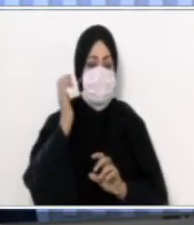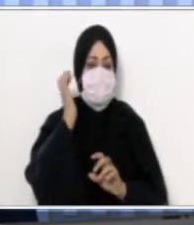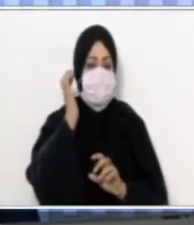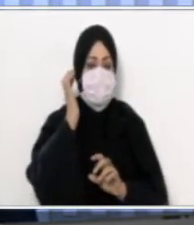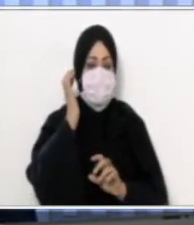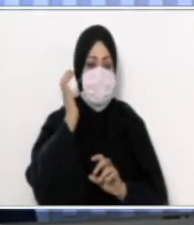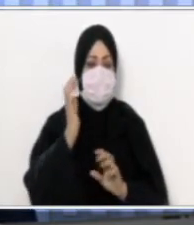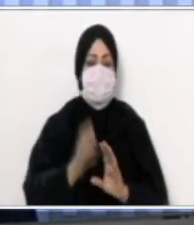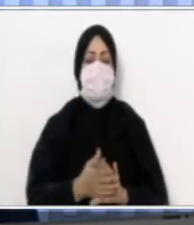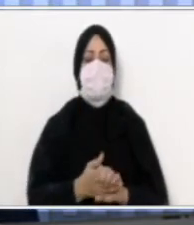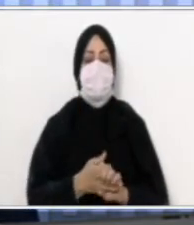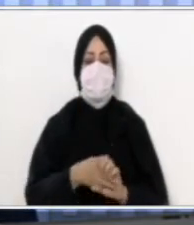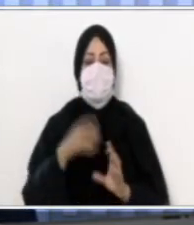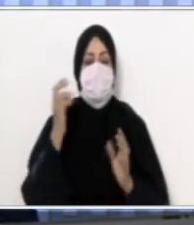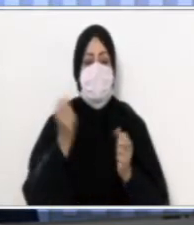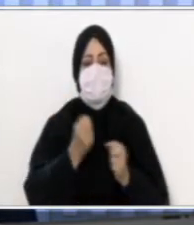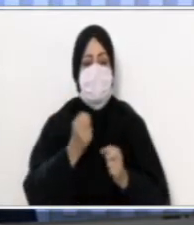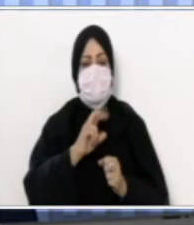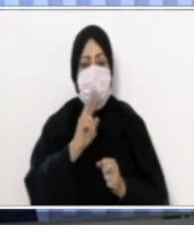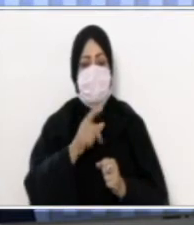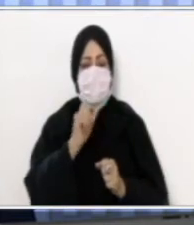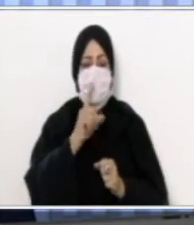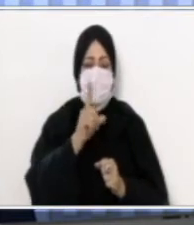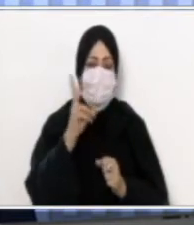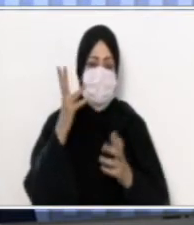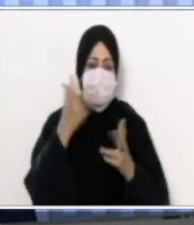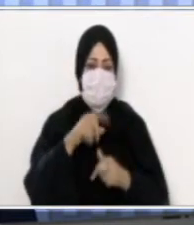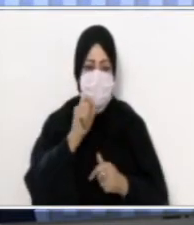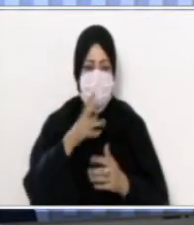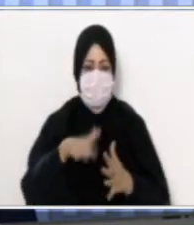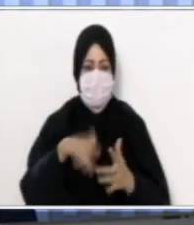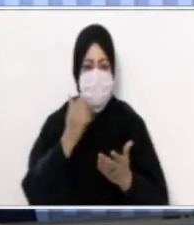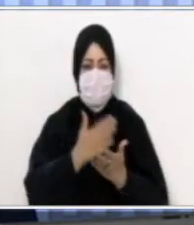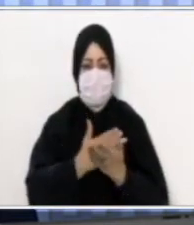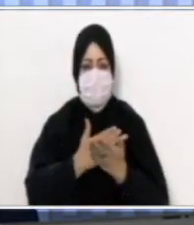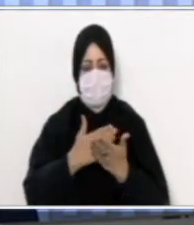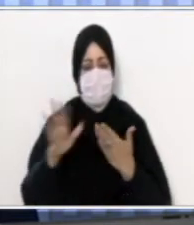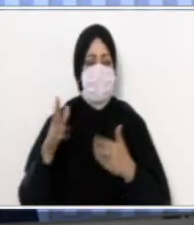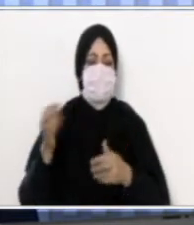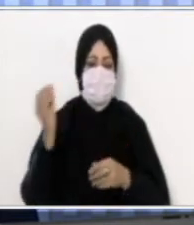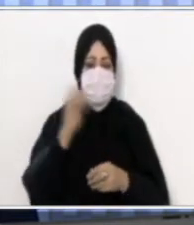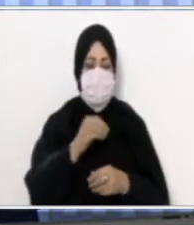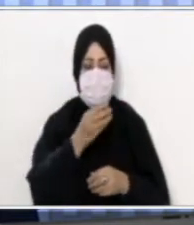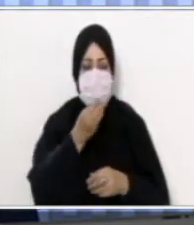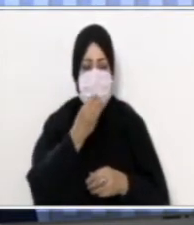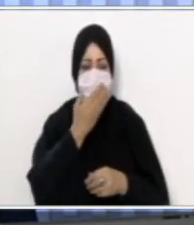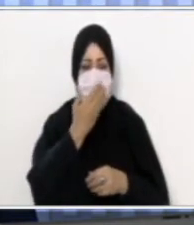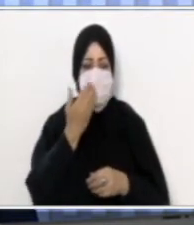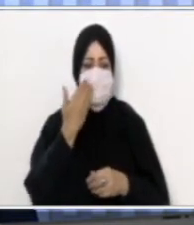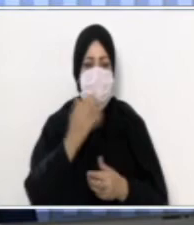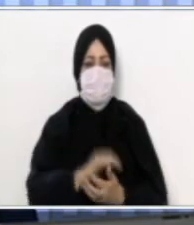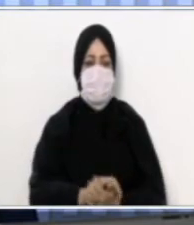أن تطهري من الدم ومن المادة القهوية هذه، إلى أن يعني يأتي